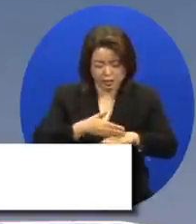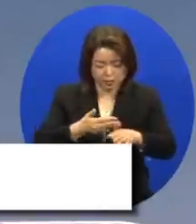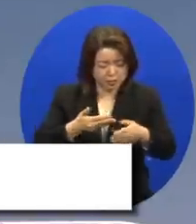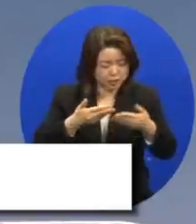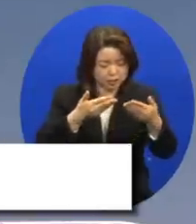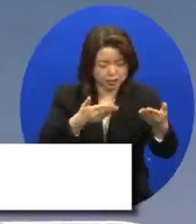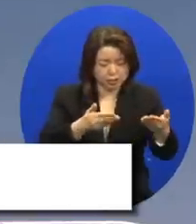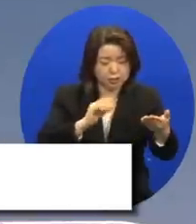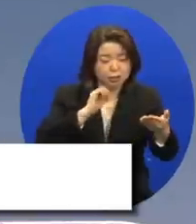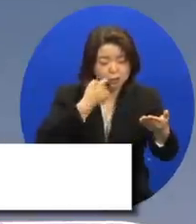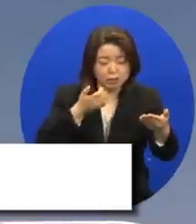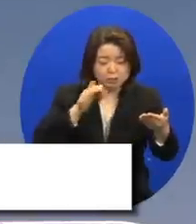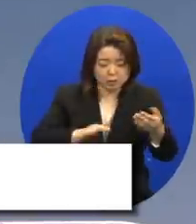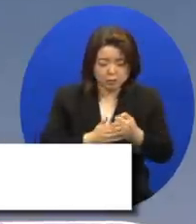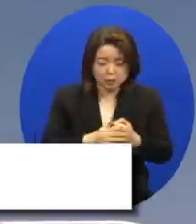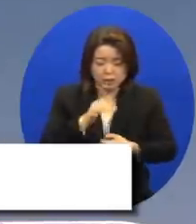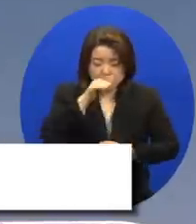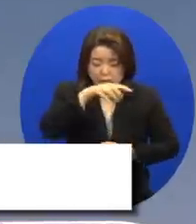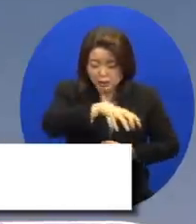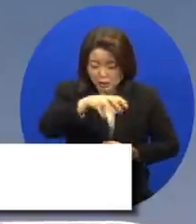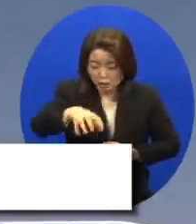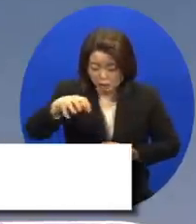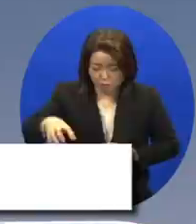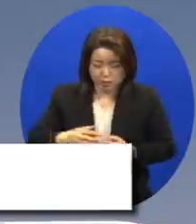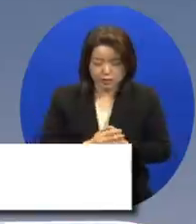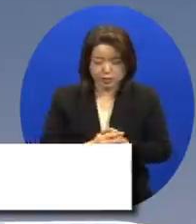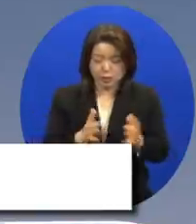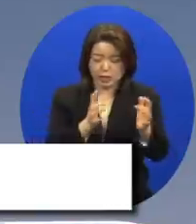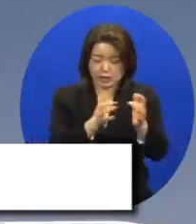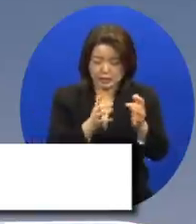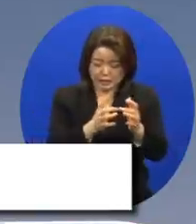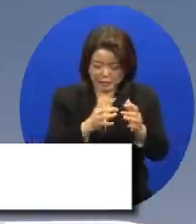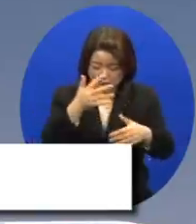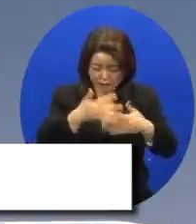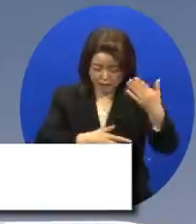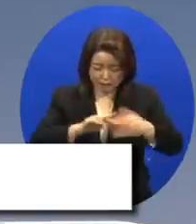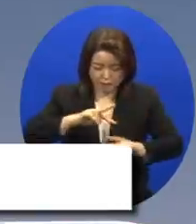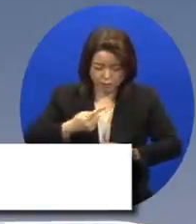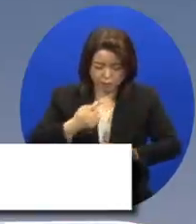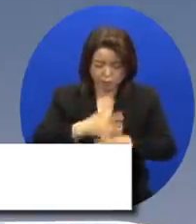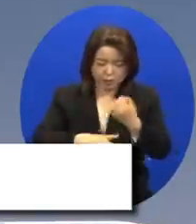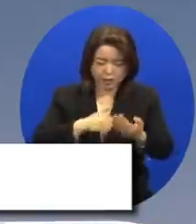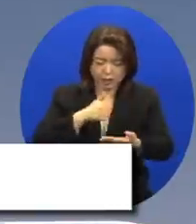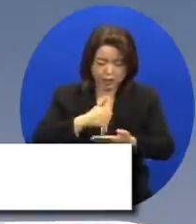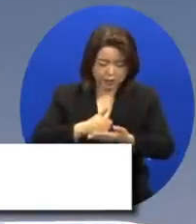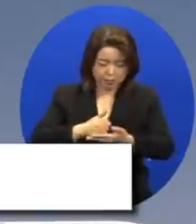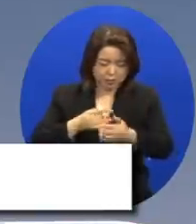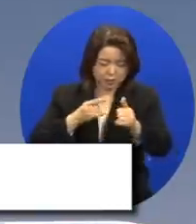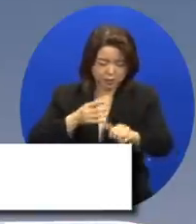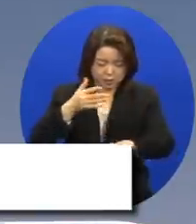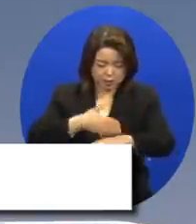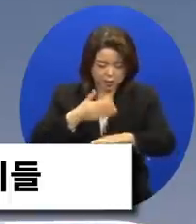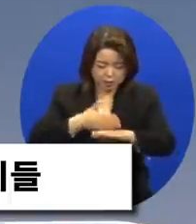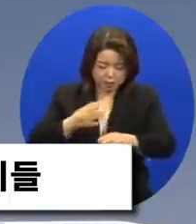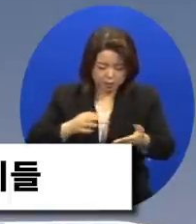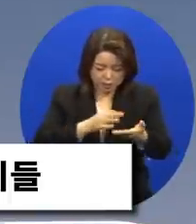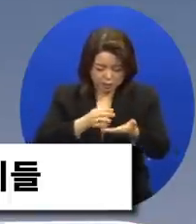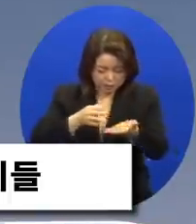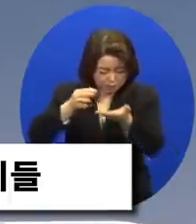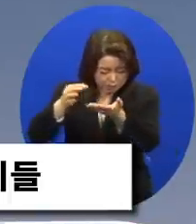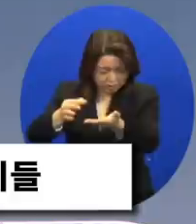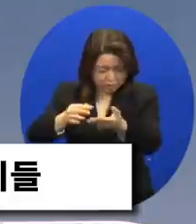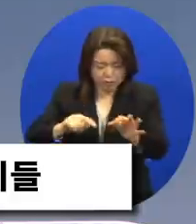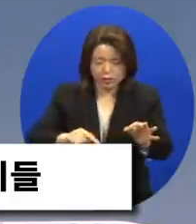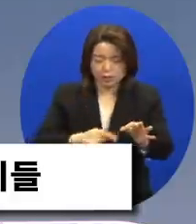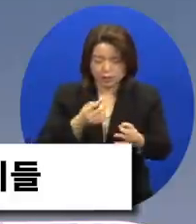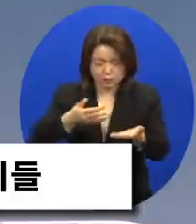없지만 있는 그 자리에서 온라인으로 라도 하나님 앞에 감사의 예물을 봉 원하는 믿을 십일조를